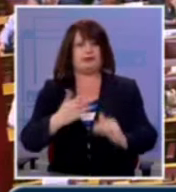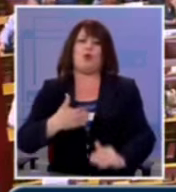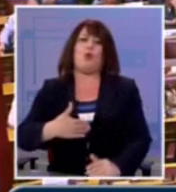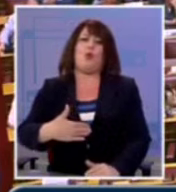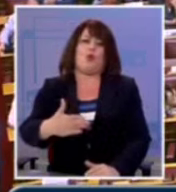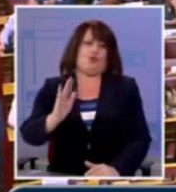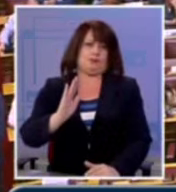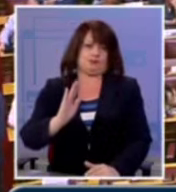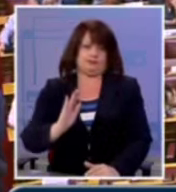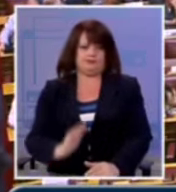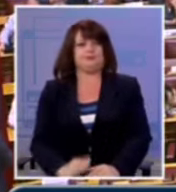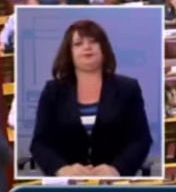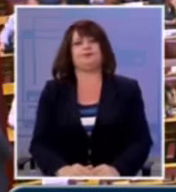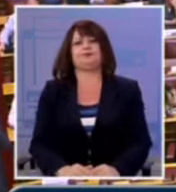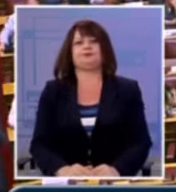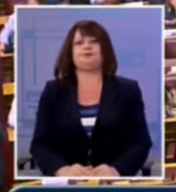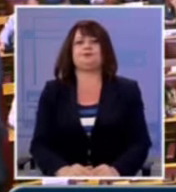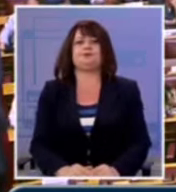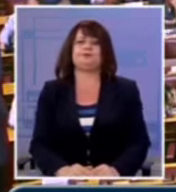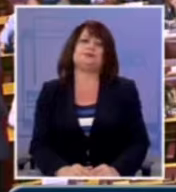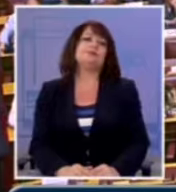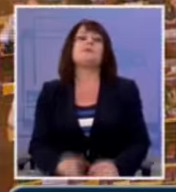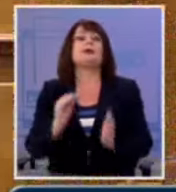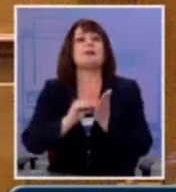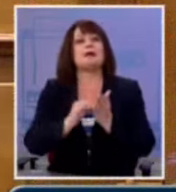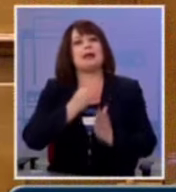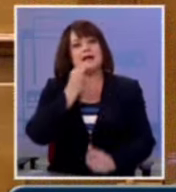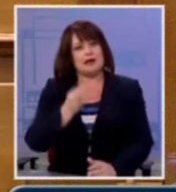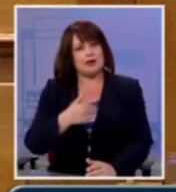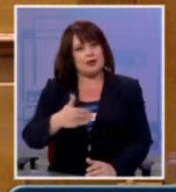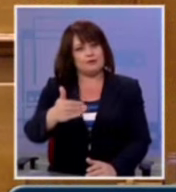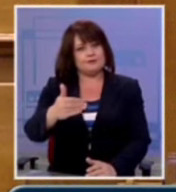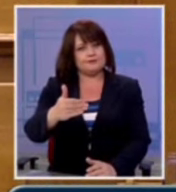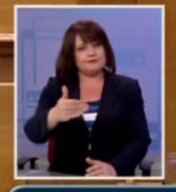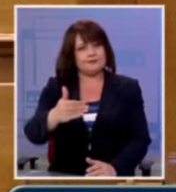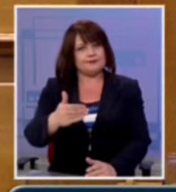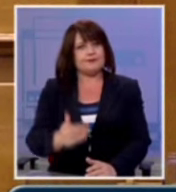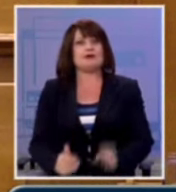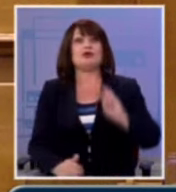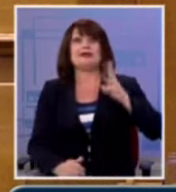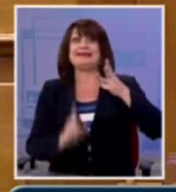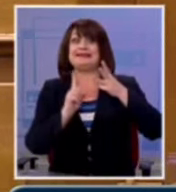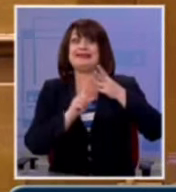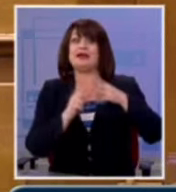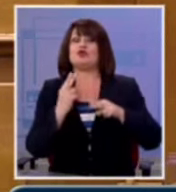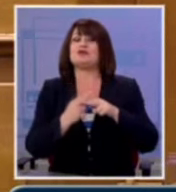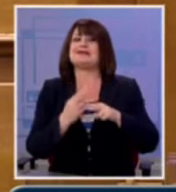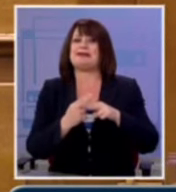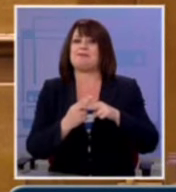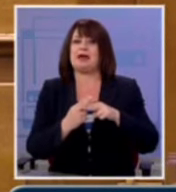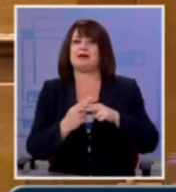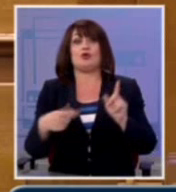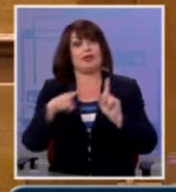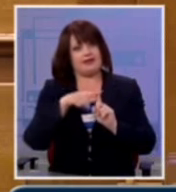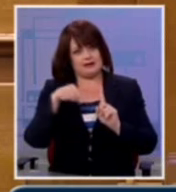το μεσοπρόθεσμο διάστημα, επαναλαμβάνω, και αυτό είναι αποτελεί το τρίτο σημαντικό στοιχείο θετικό